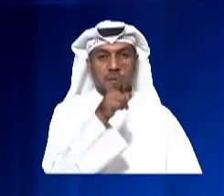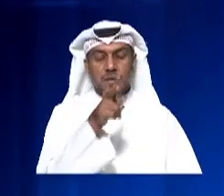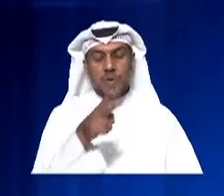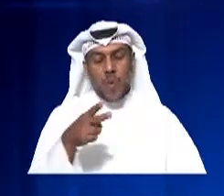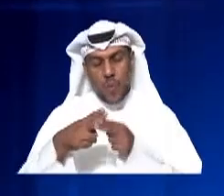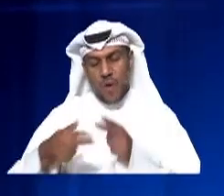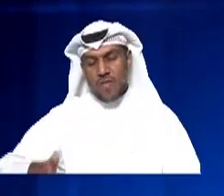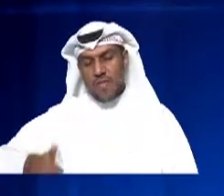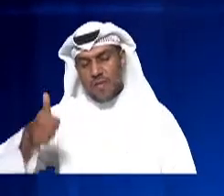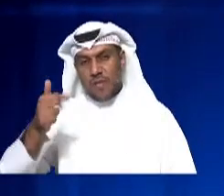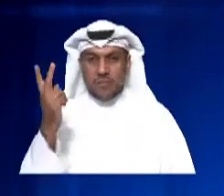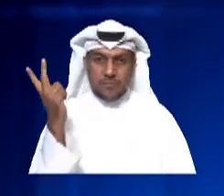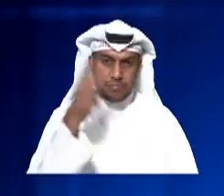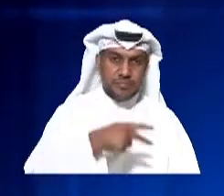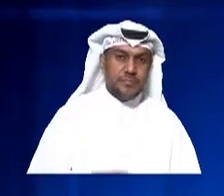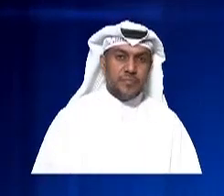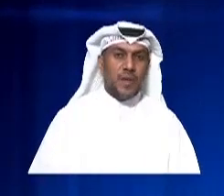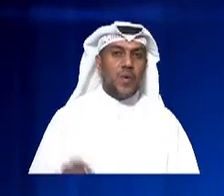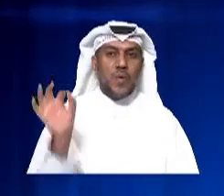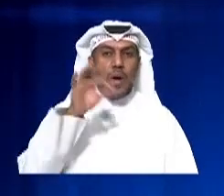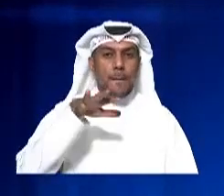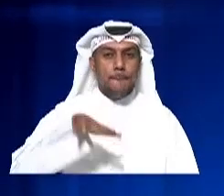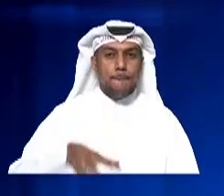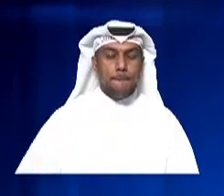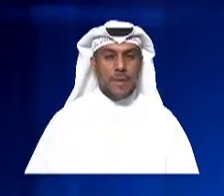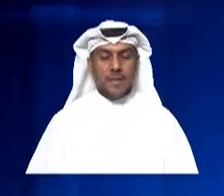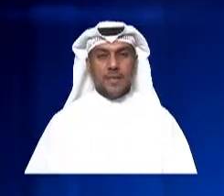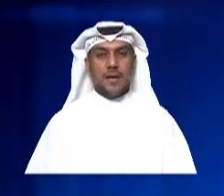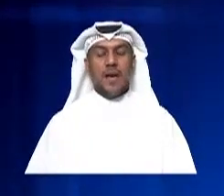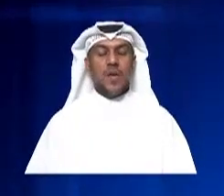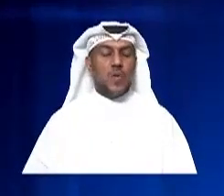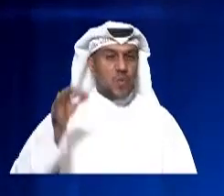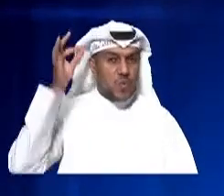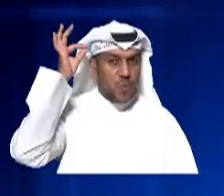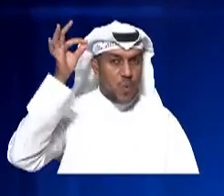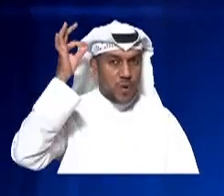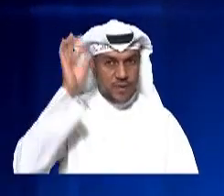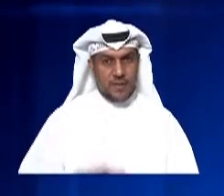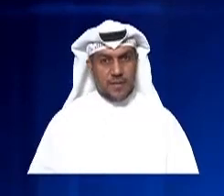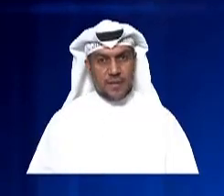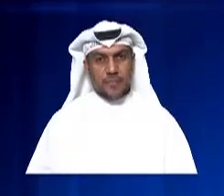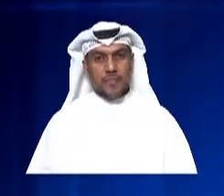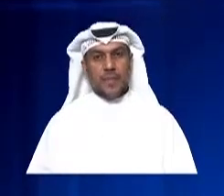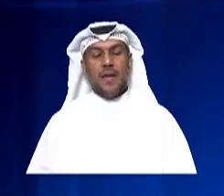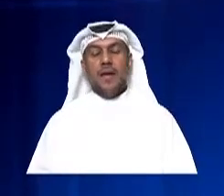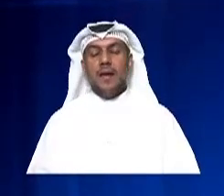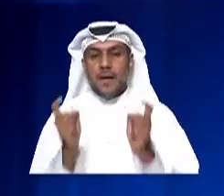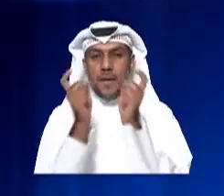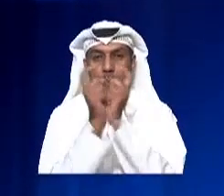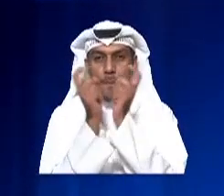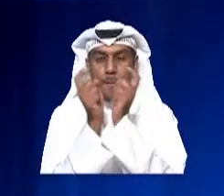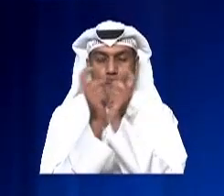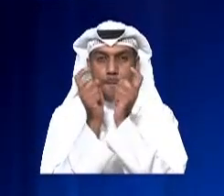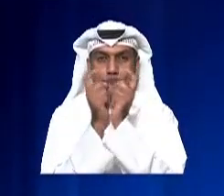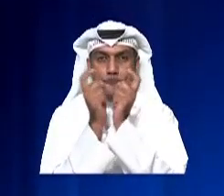الذي جمع بينهما في مدينة الحمامات التونسية ضمن الدور ربع النهائي من المسابقة.